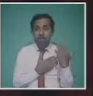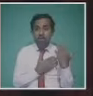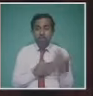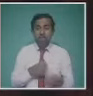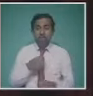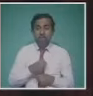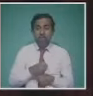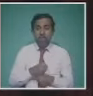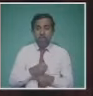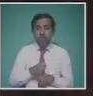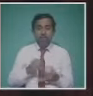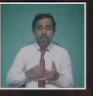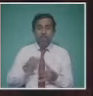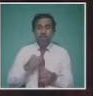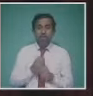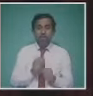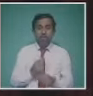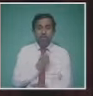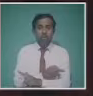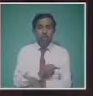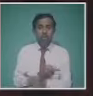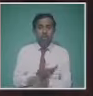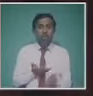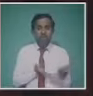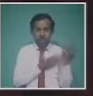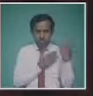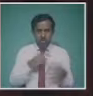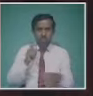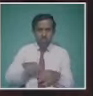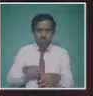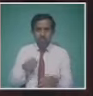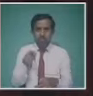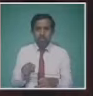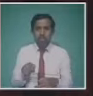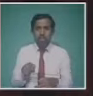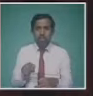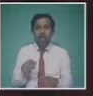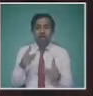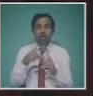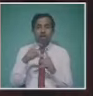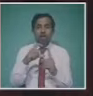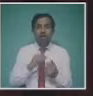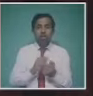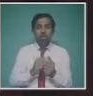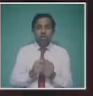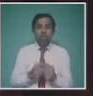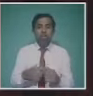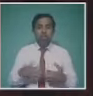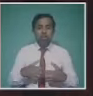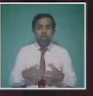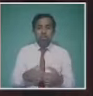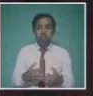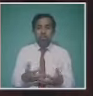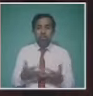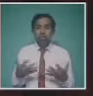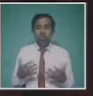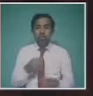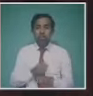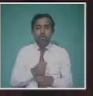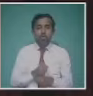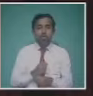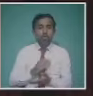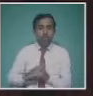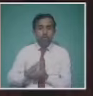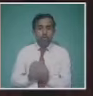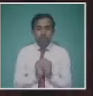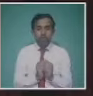රජයේ සේවිකාවන්ගේ එහෙම නැත්නම් ගුරුවරියන්ගේ සාරියද ප්‍රශ්නේ අද අධ්‍යාපන ක්‍රමයෙන් බරපතල ඛේදවාචක රාජ්‍ය සේවයේ